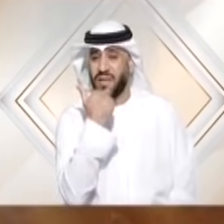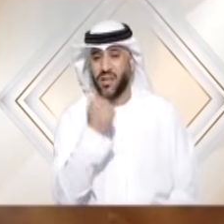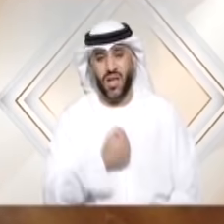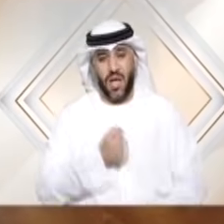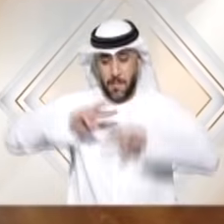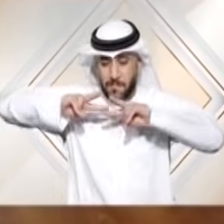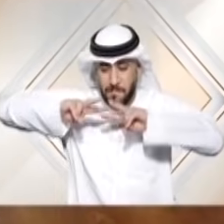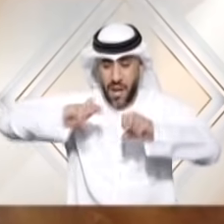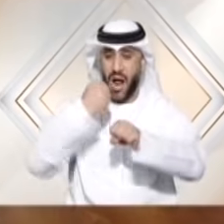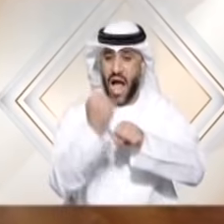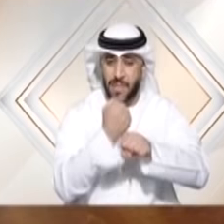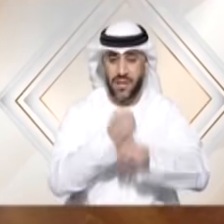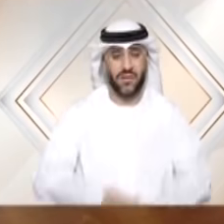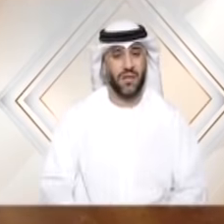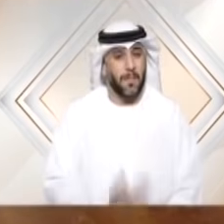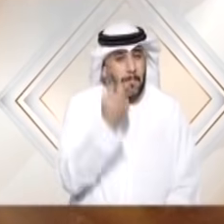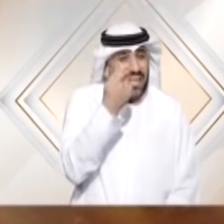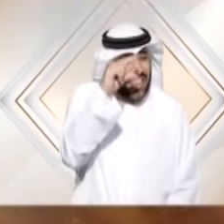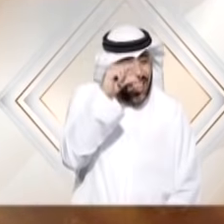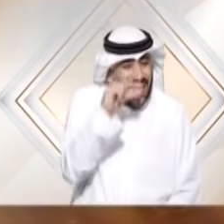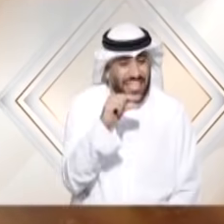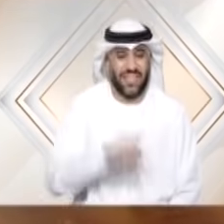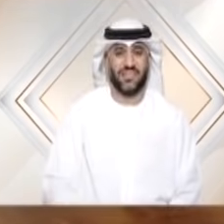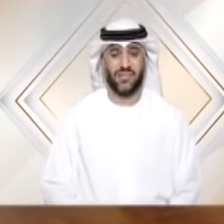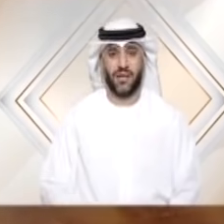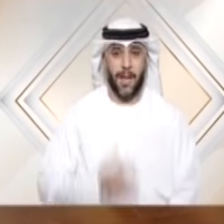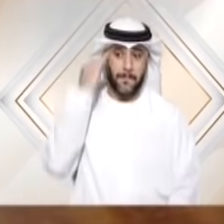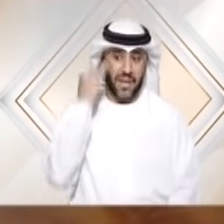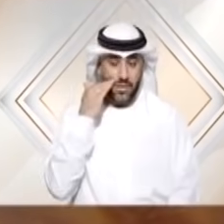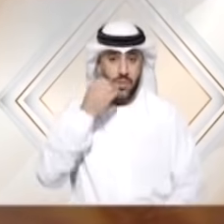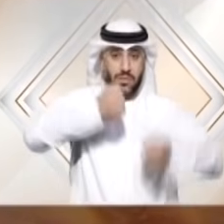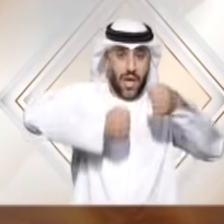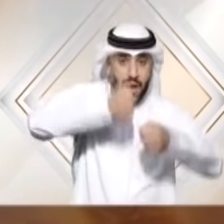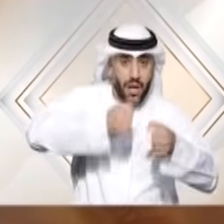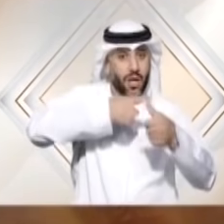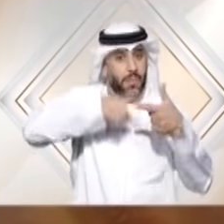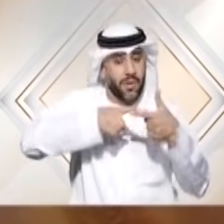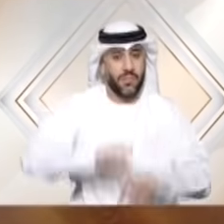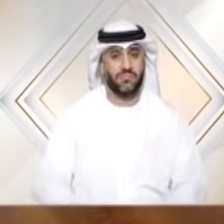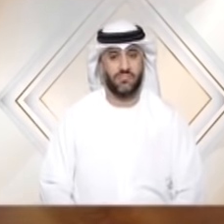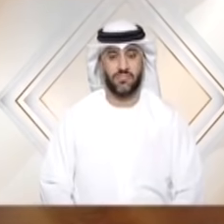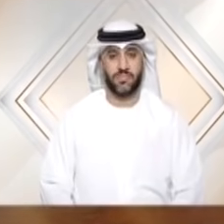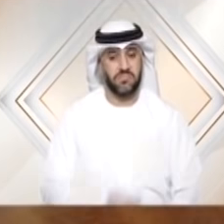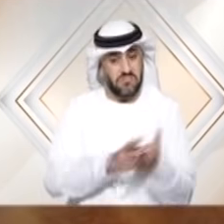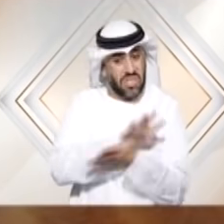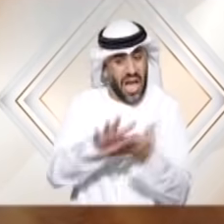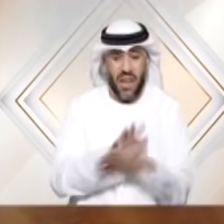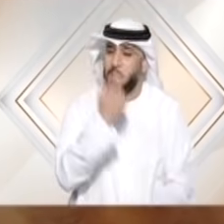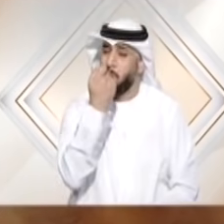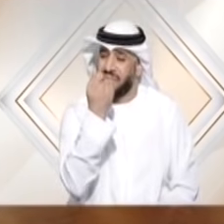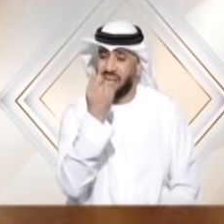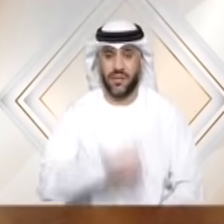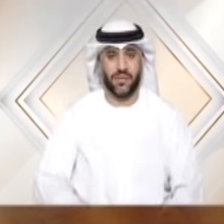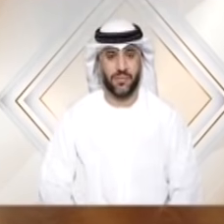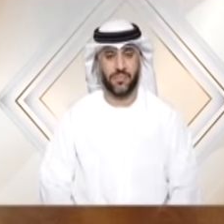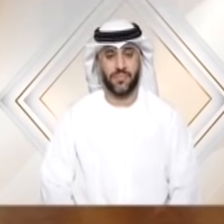أدور حصلت شغل بس راتب قليل. ممتاز. وأنا بنت عندي أقساط سيارتي. نعم. عندي شيء. نعم. أموري كلها ساءت وأنا متقاعد